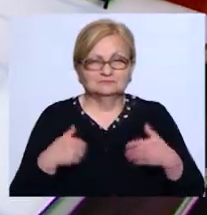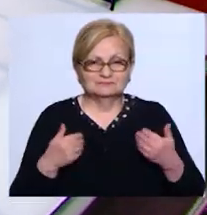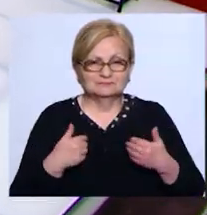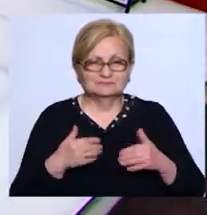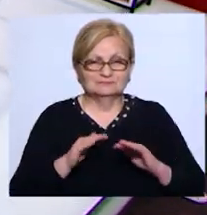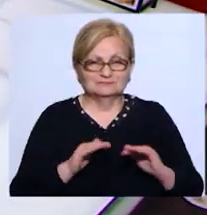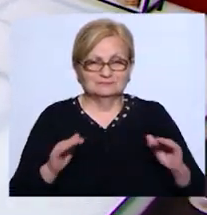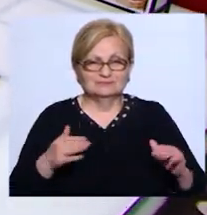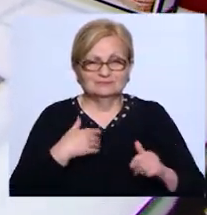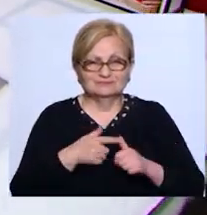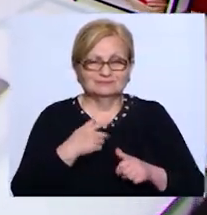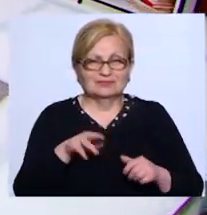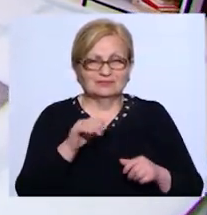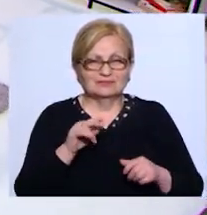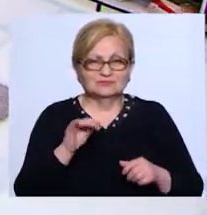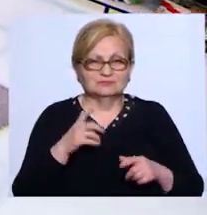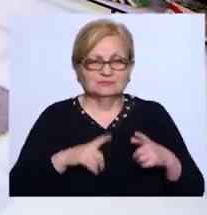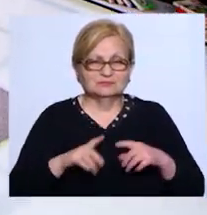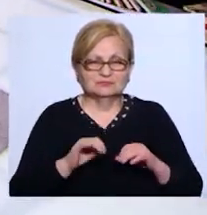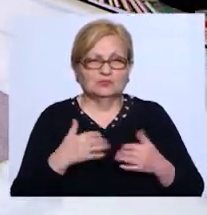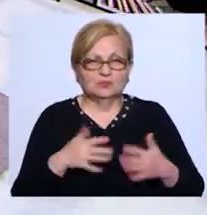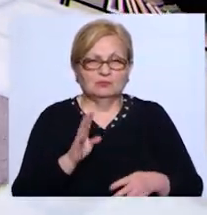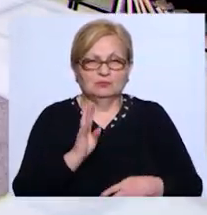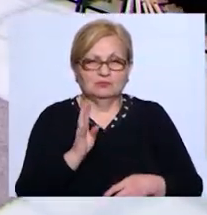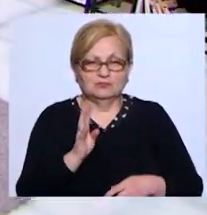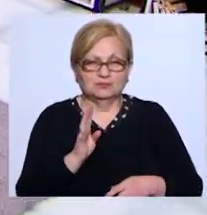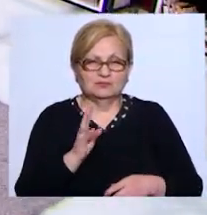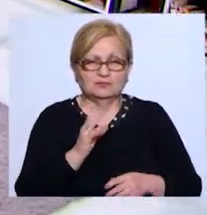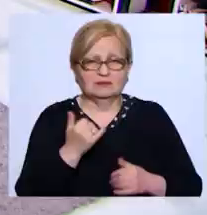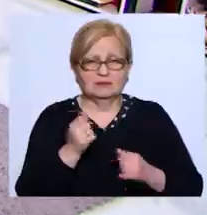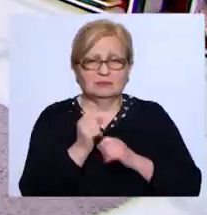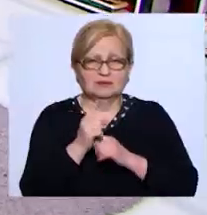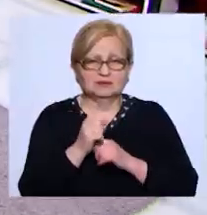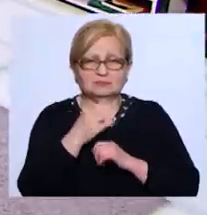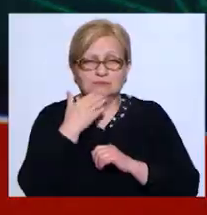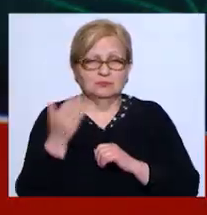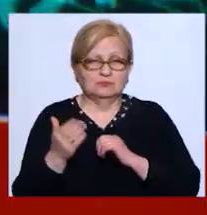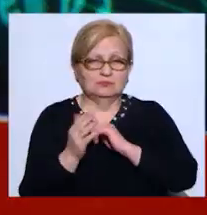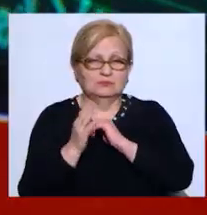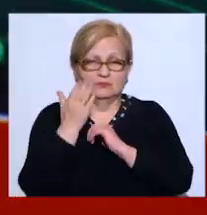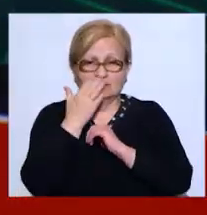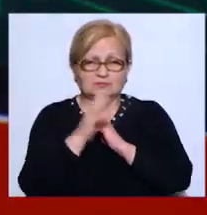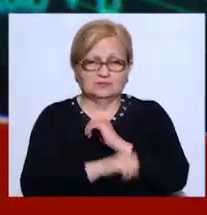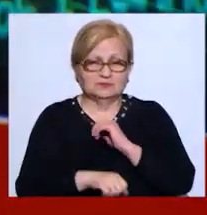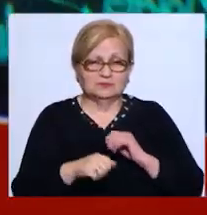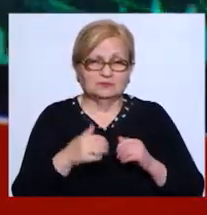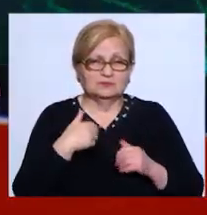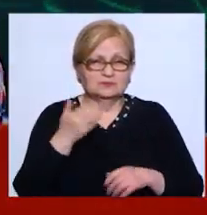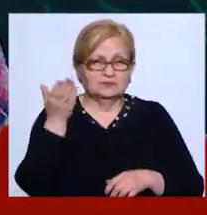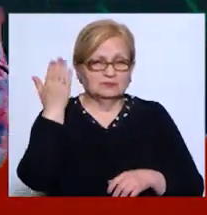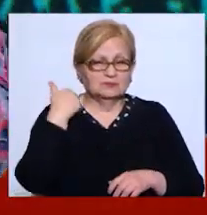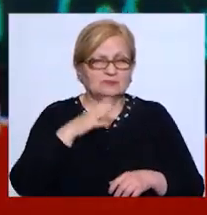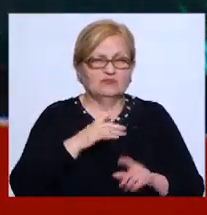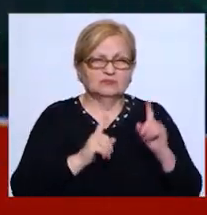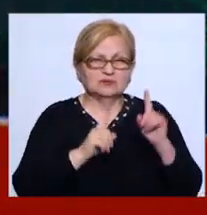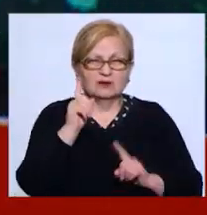მოგესალმებით ბავშვებო, მე დაჩი მასწავლებელი ვარ. ჩვენ მეოთხე კლასში, ბოლო მე-11 გაკვეთილი გვაქვს. წინა გაკვეთილზე ჩვენ ვისაუბრეთ